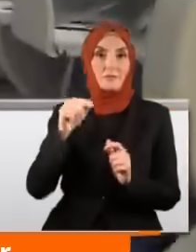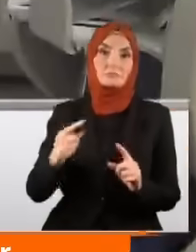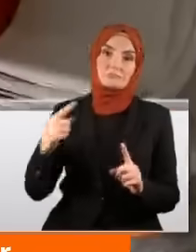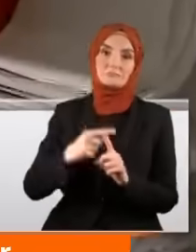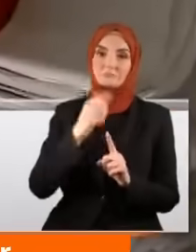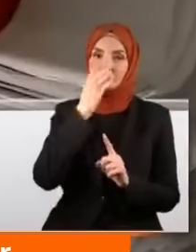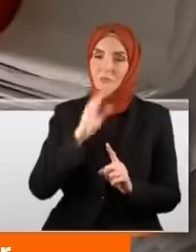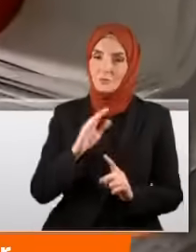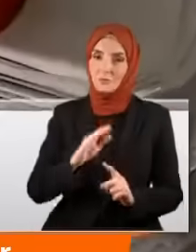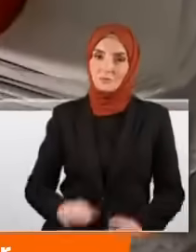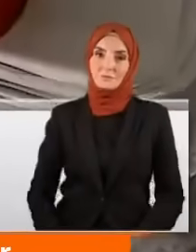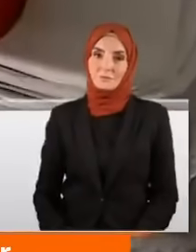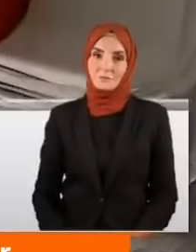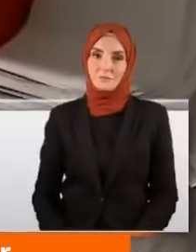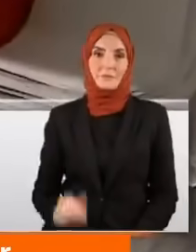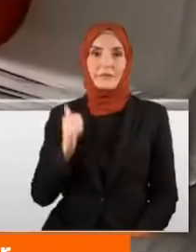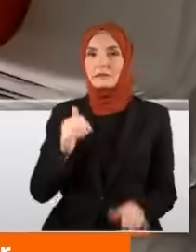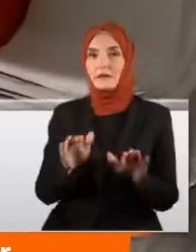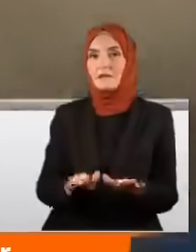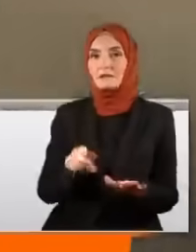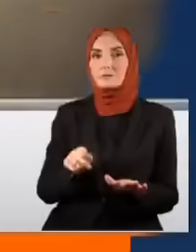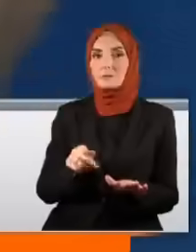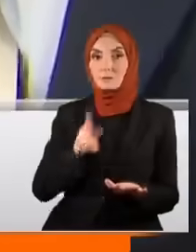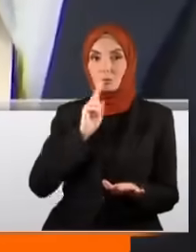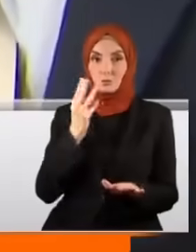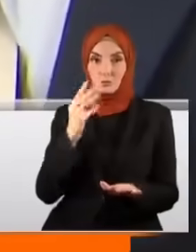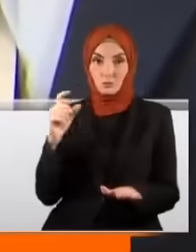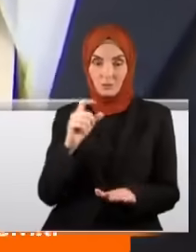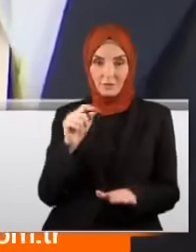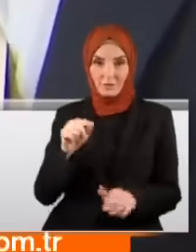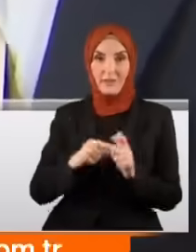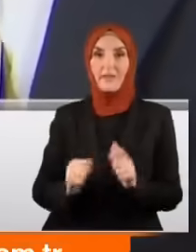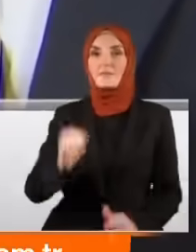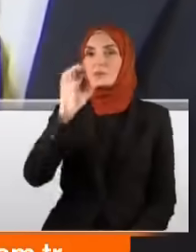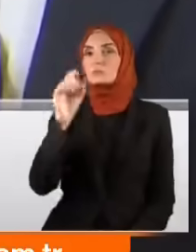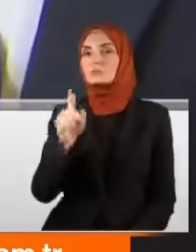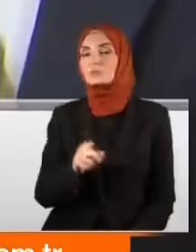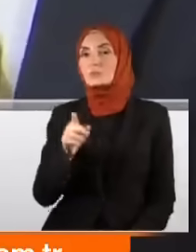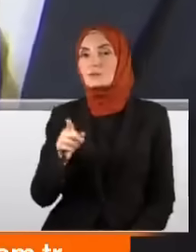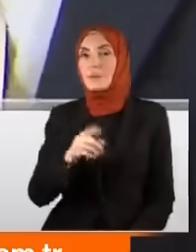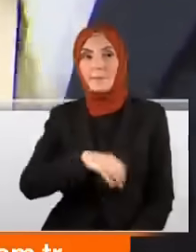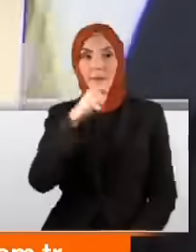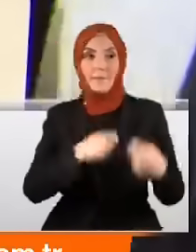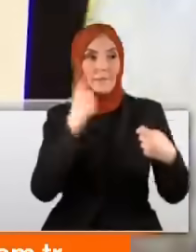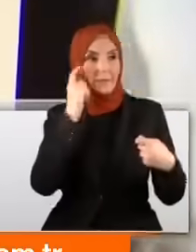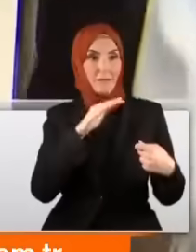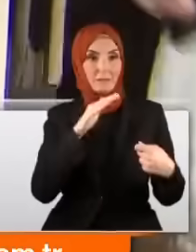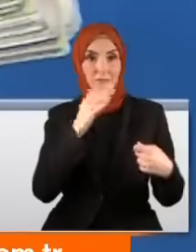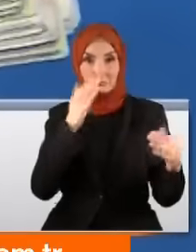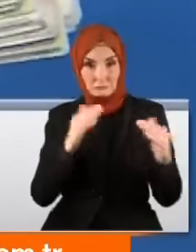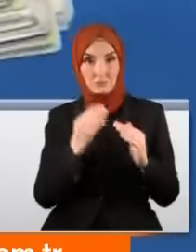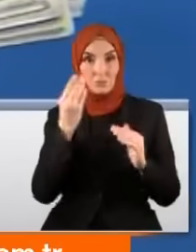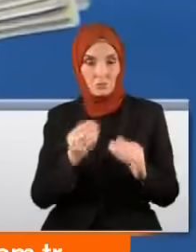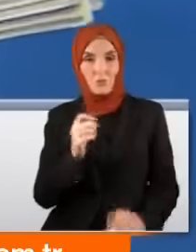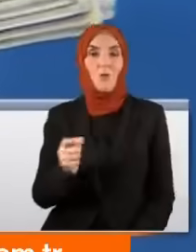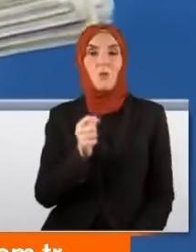eklenecek geriye kalan son 3 ayda da enflasyon oranları mer Bankası tahminlerine göre gelirse Ocak ayında SSK ve